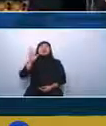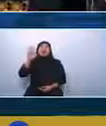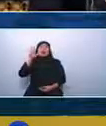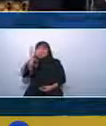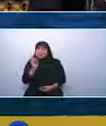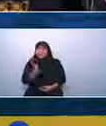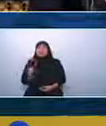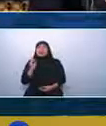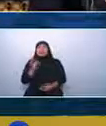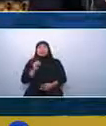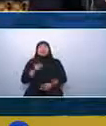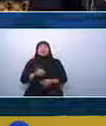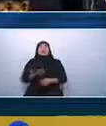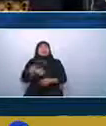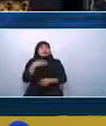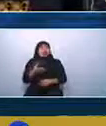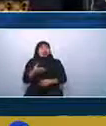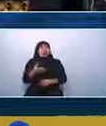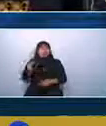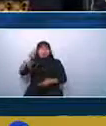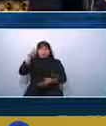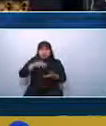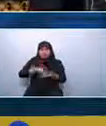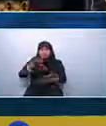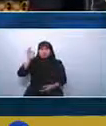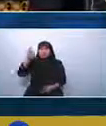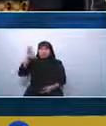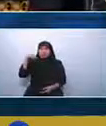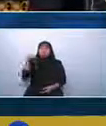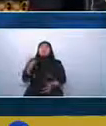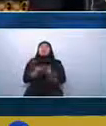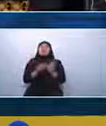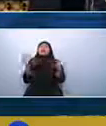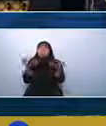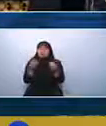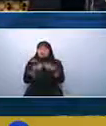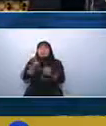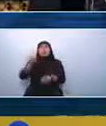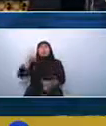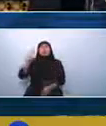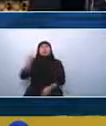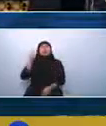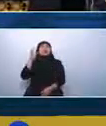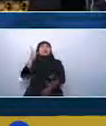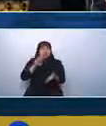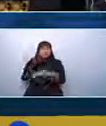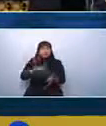295% dibandingkan tahun 2019 yang berjumlah